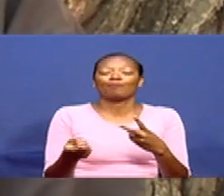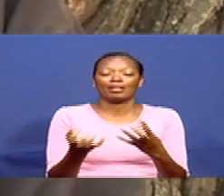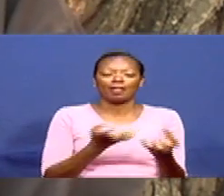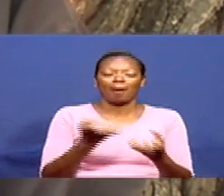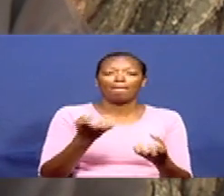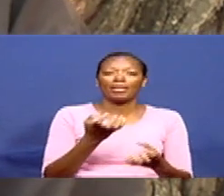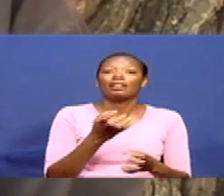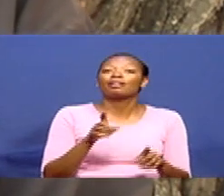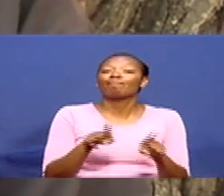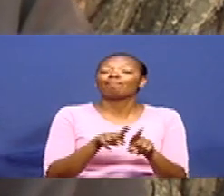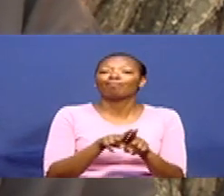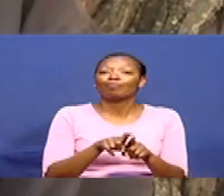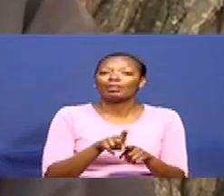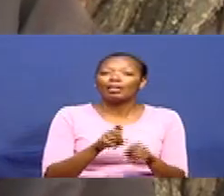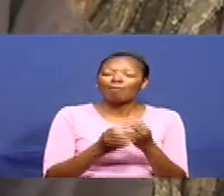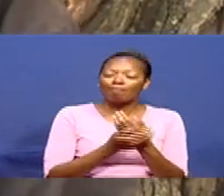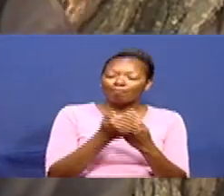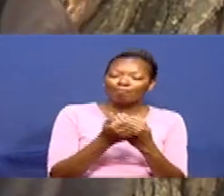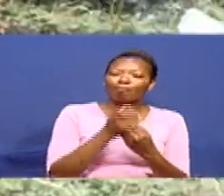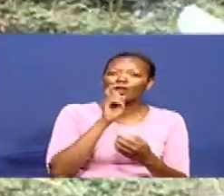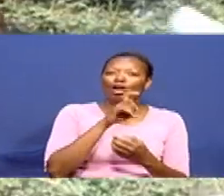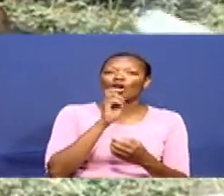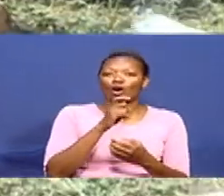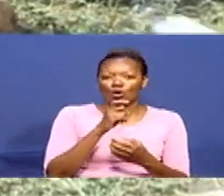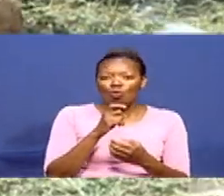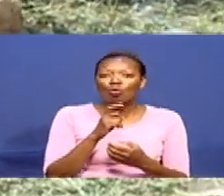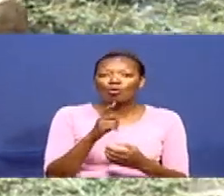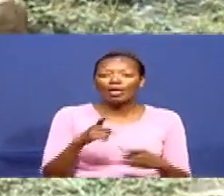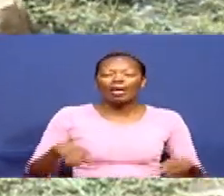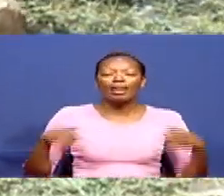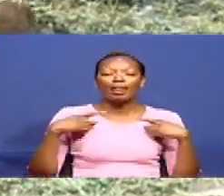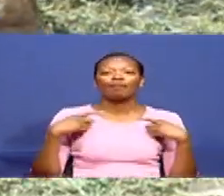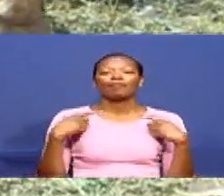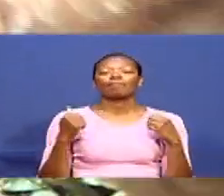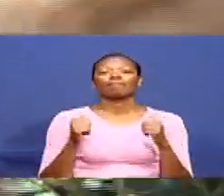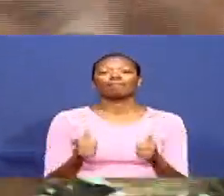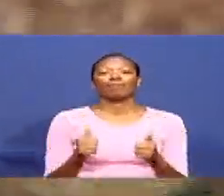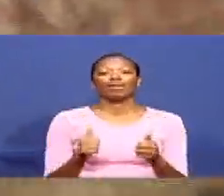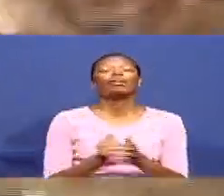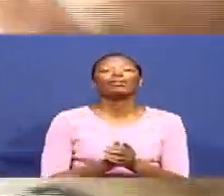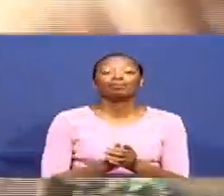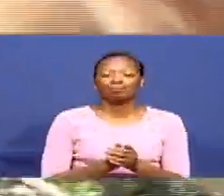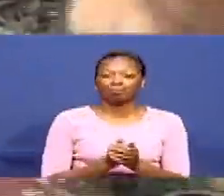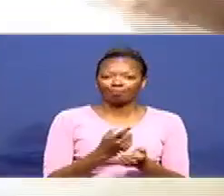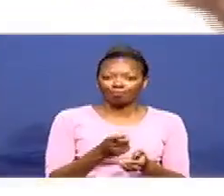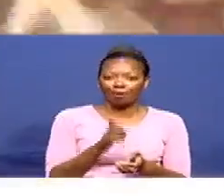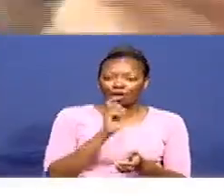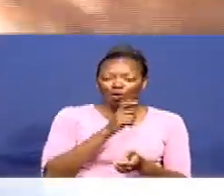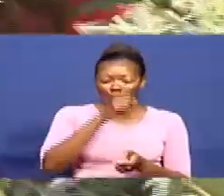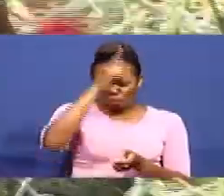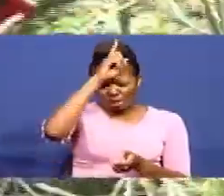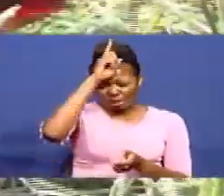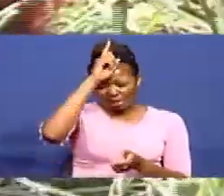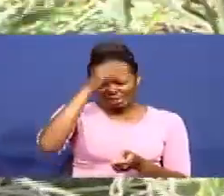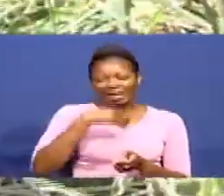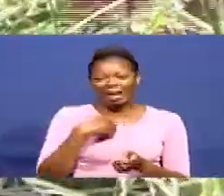sana na wanaweza kujimundu kutokana na hiyo. Bidhaa wanazopata kutoka kwa kuku hawa kienyeji ni maridadi, na